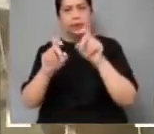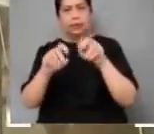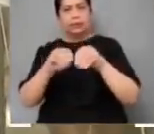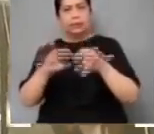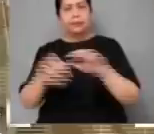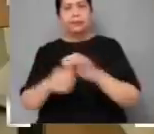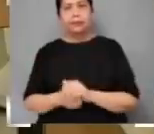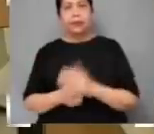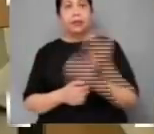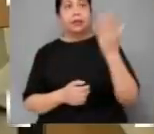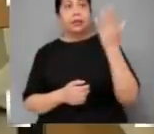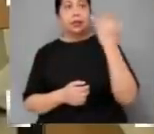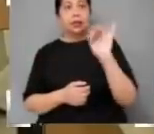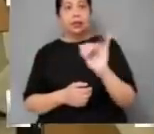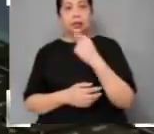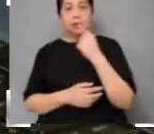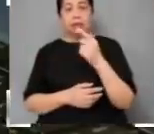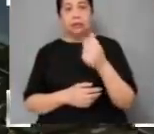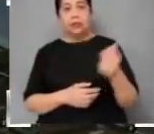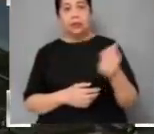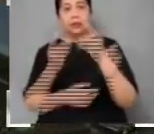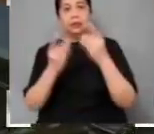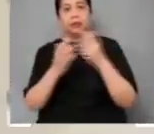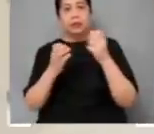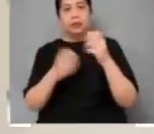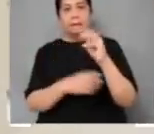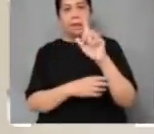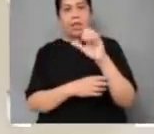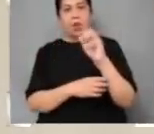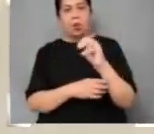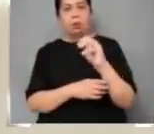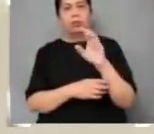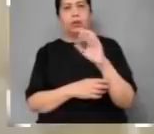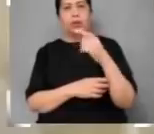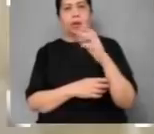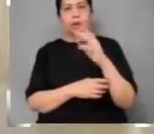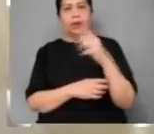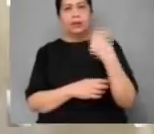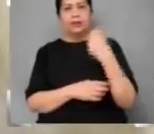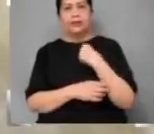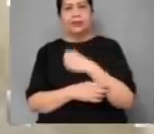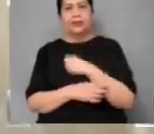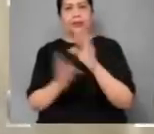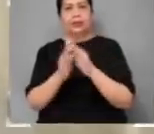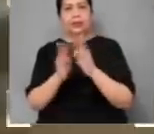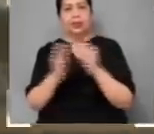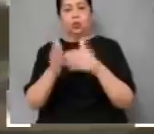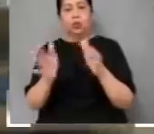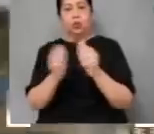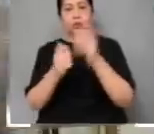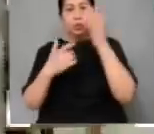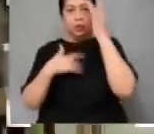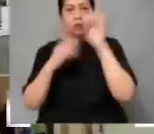na rin yan sinabi ni Deputy Assistant Secretary Malcolm Garma sa isang Senate hearing. Ang mga estudyanteng may sintomas gaya ng ubo at